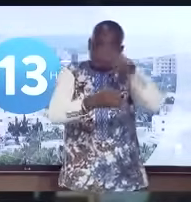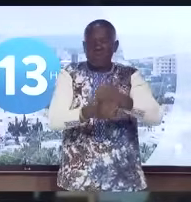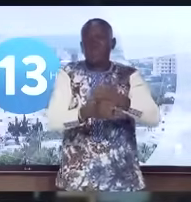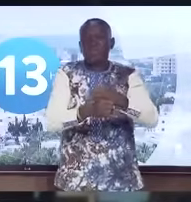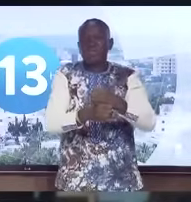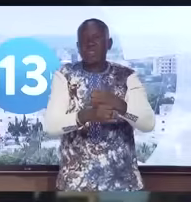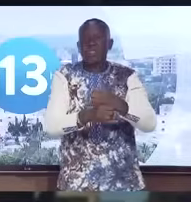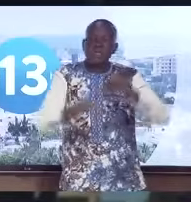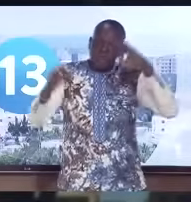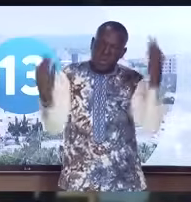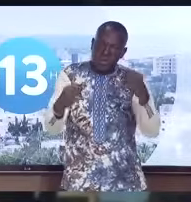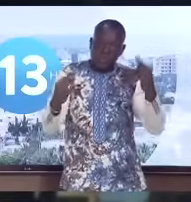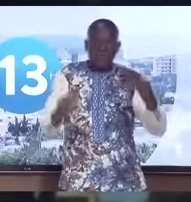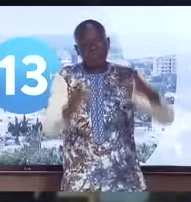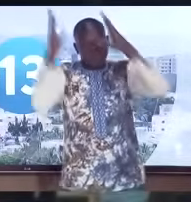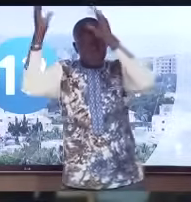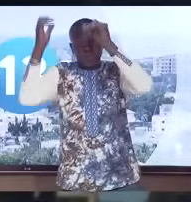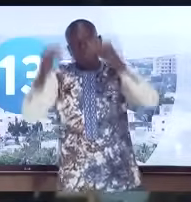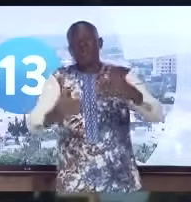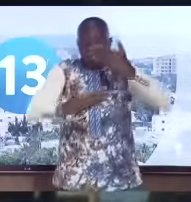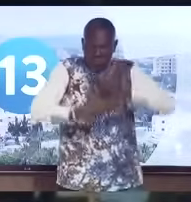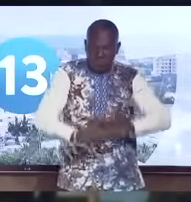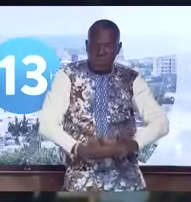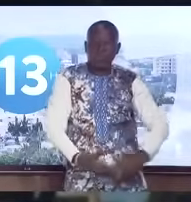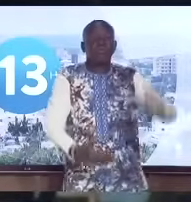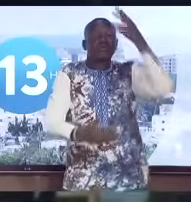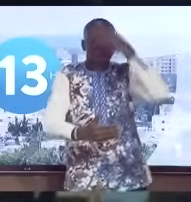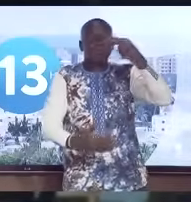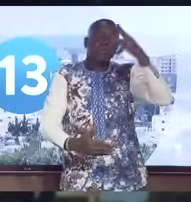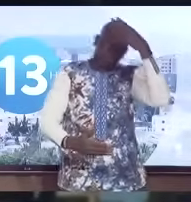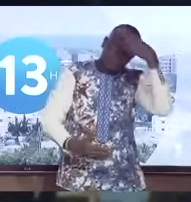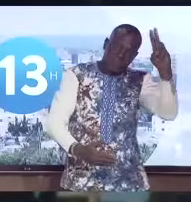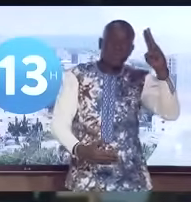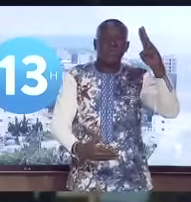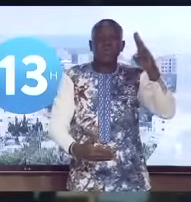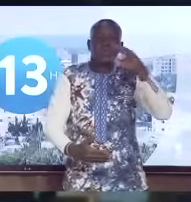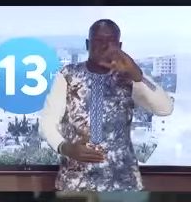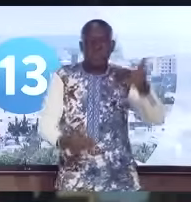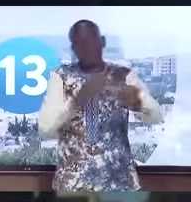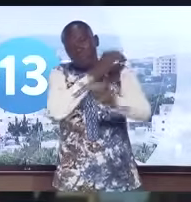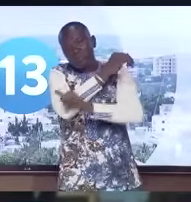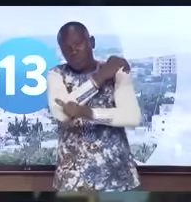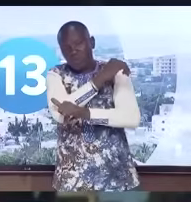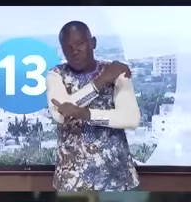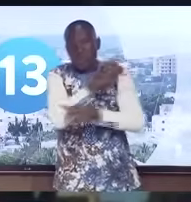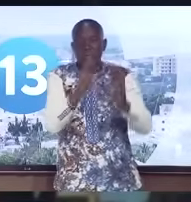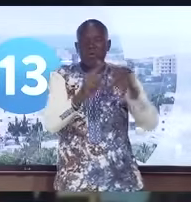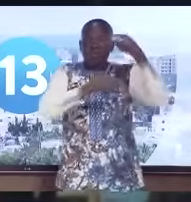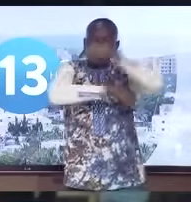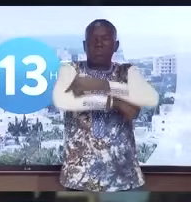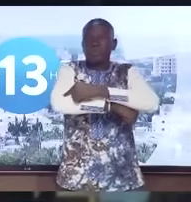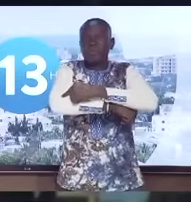est synonyme d'espoir, de renaissance pour la Haute-Volta, tout comme d'autres pays jusqu'alors sous le joug de